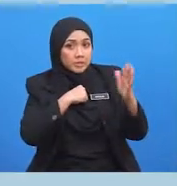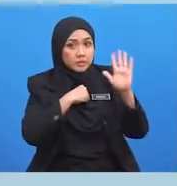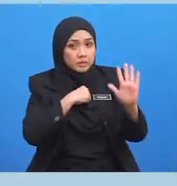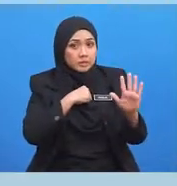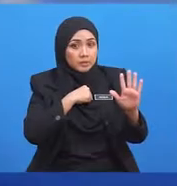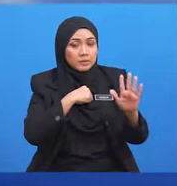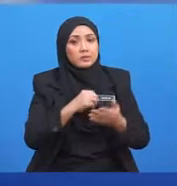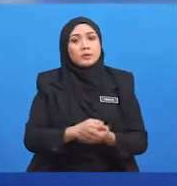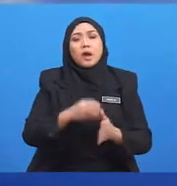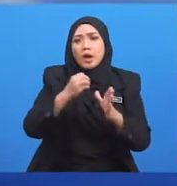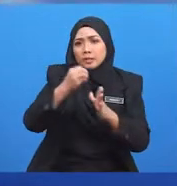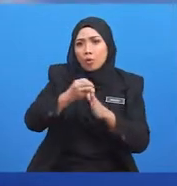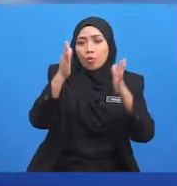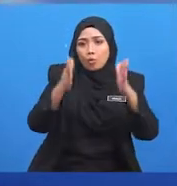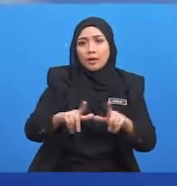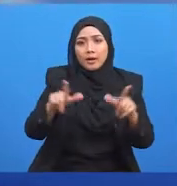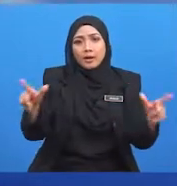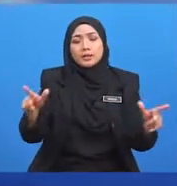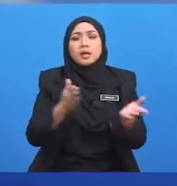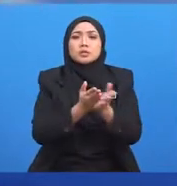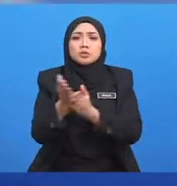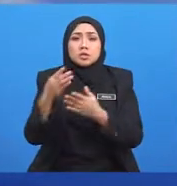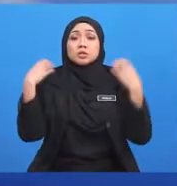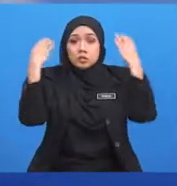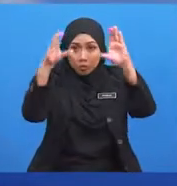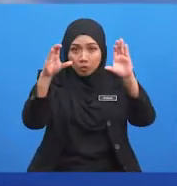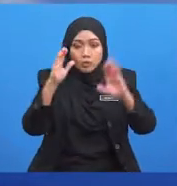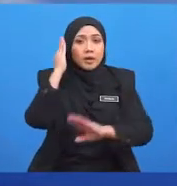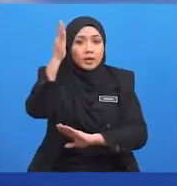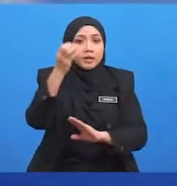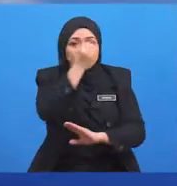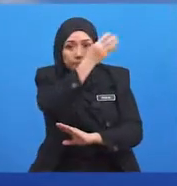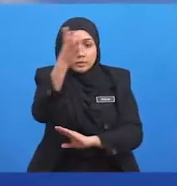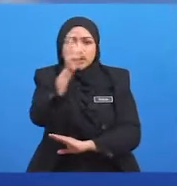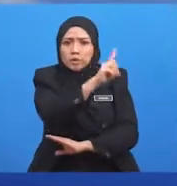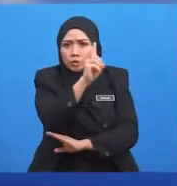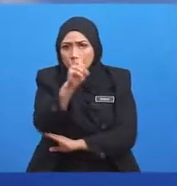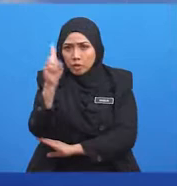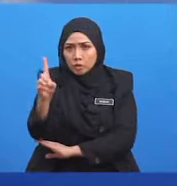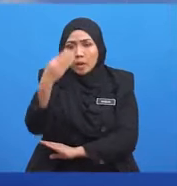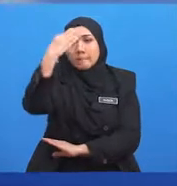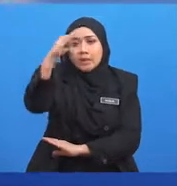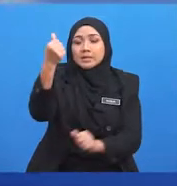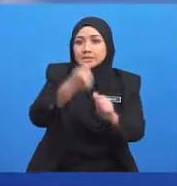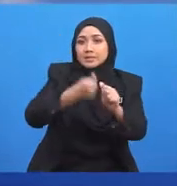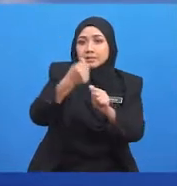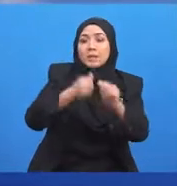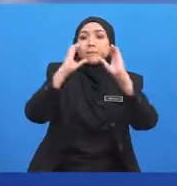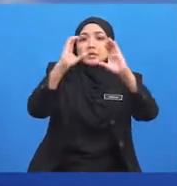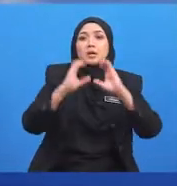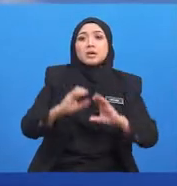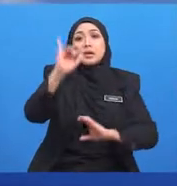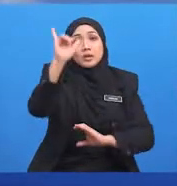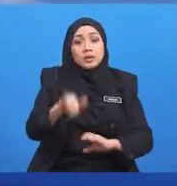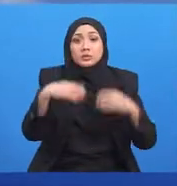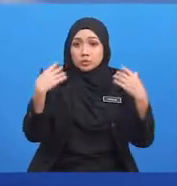lain. Seterusnya, cikgu akan terangkan satu persatu bagi setiap kaedah yang